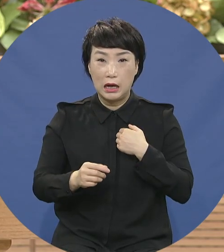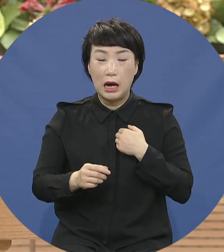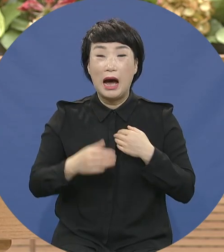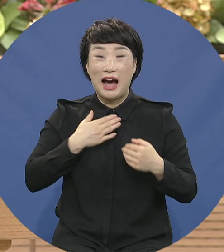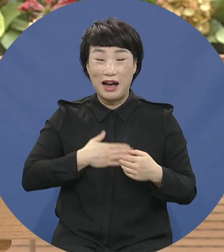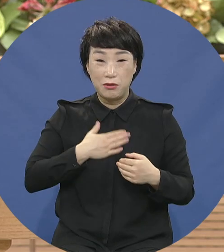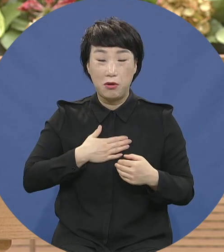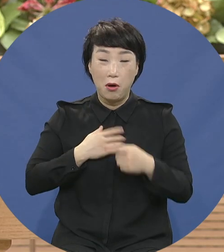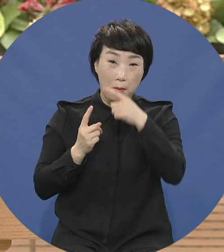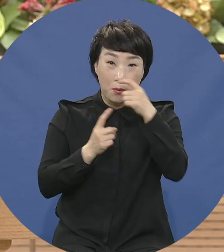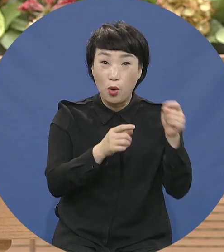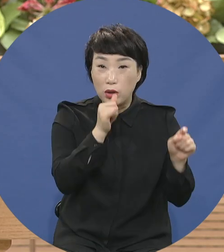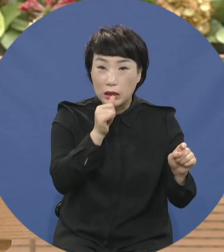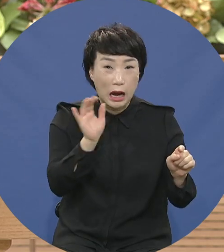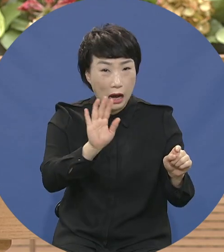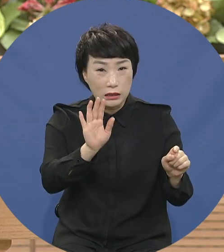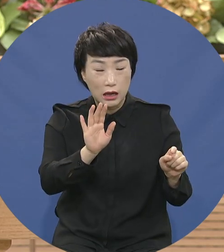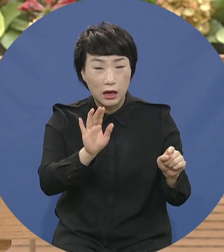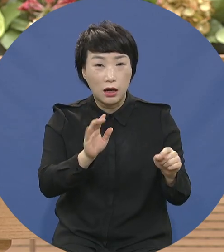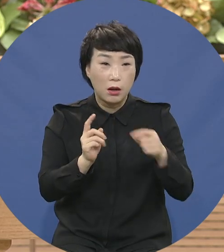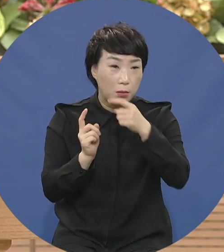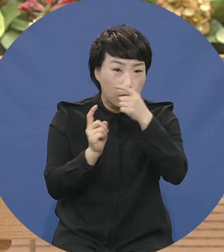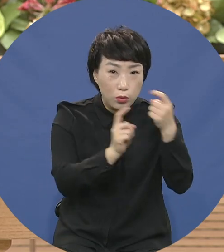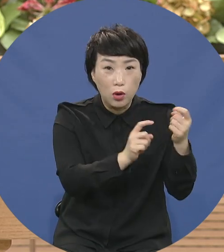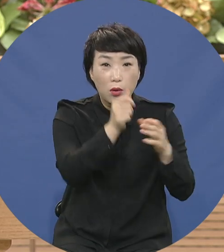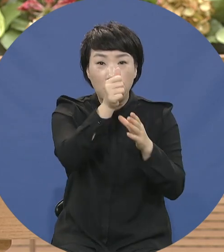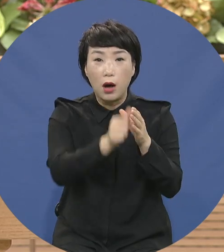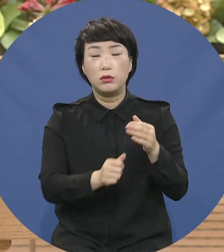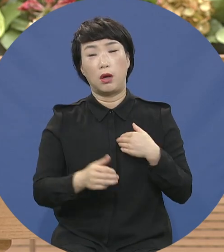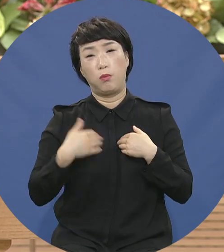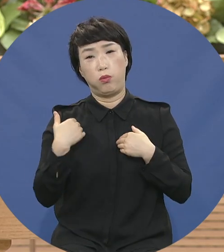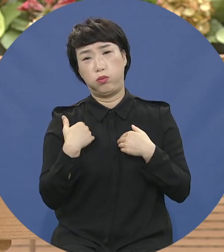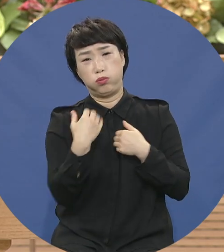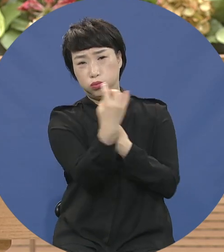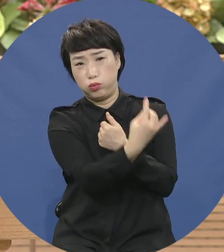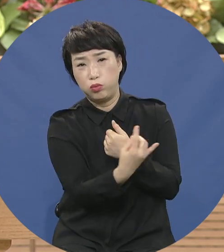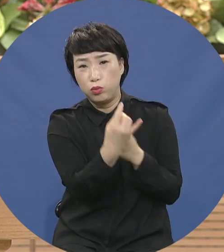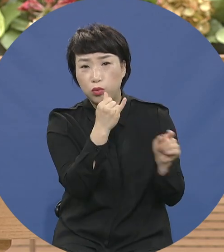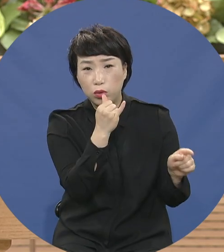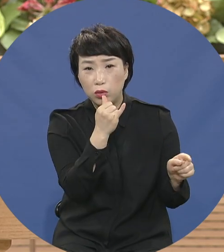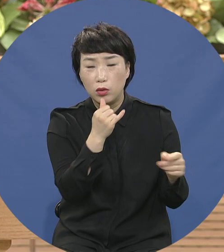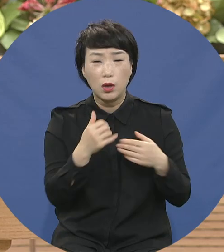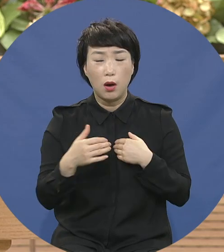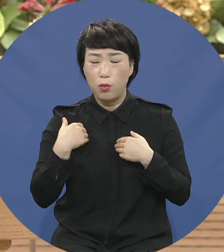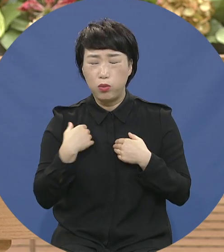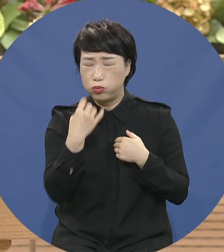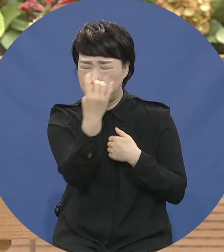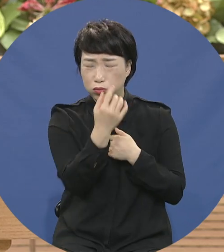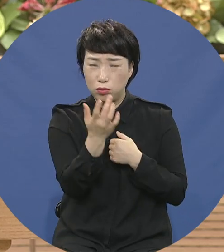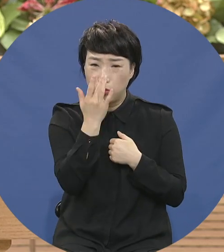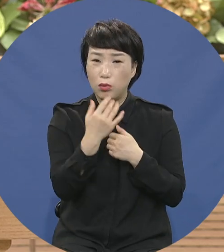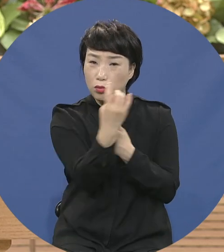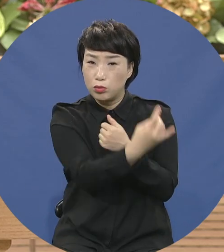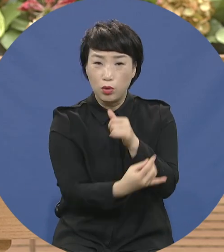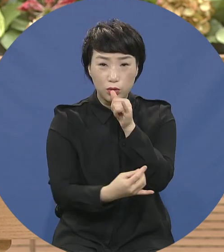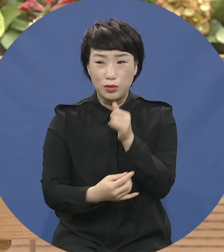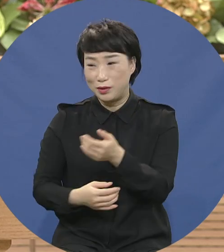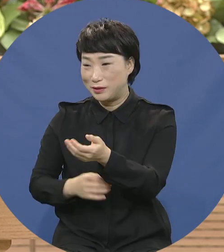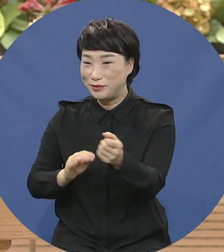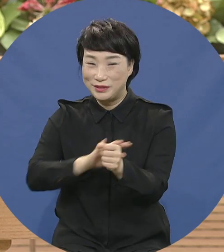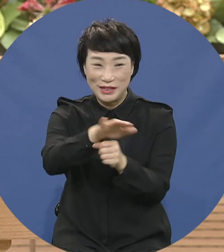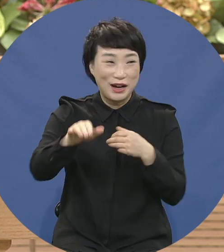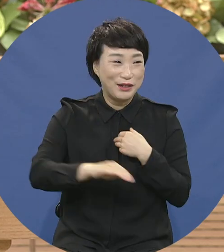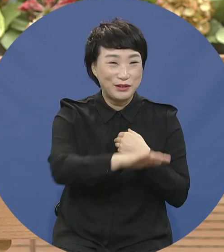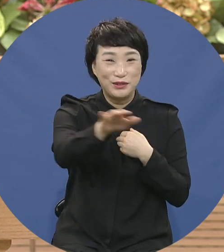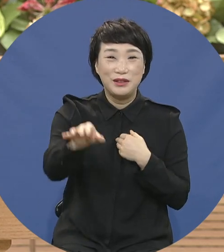것이 아니라 전혀 모르게 속인다 이 말이오. 전혀 모르게 속인다. 사랑하는 연세